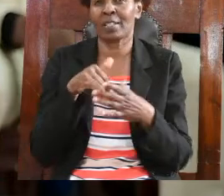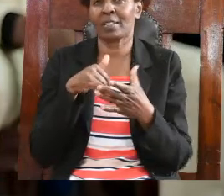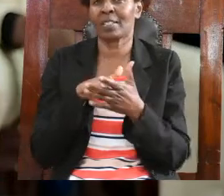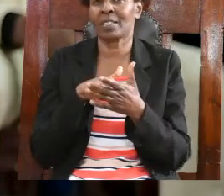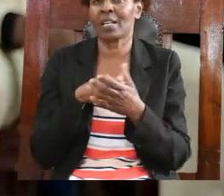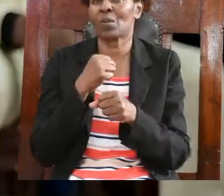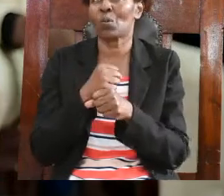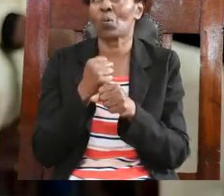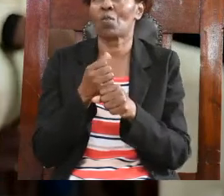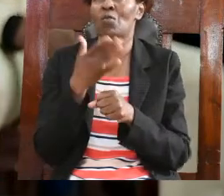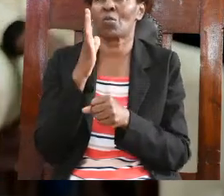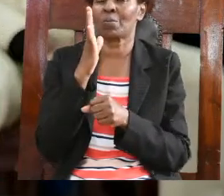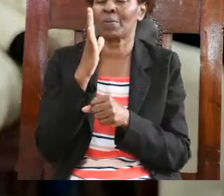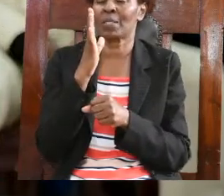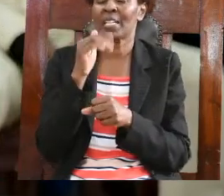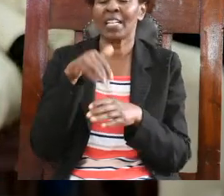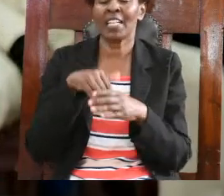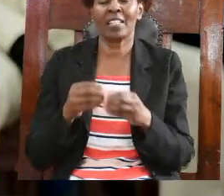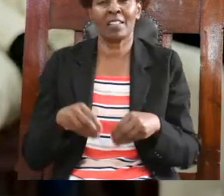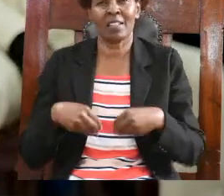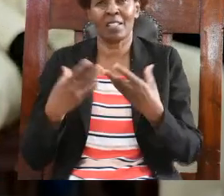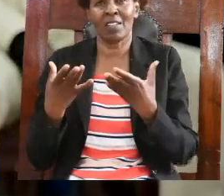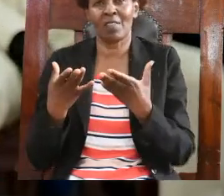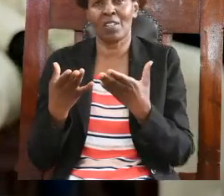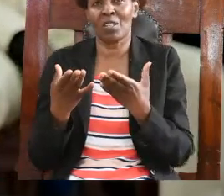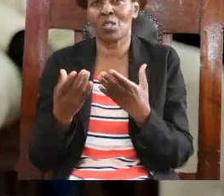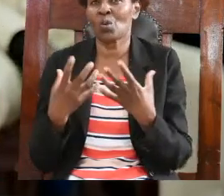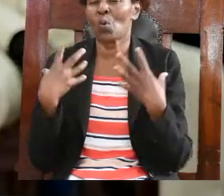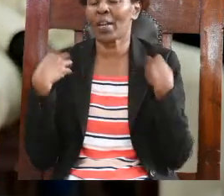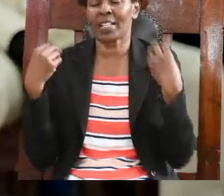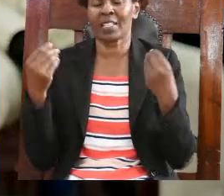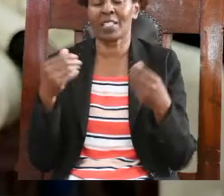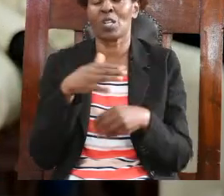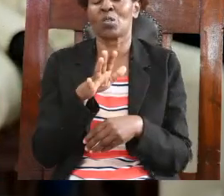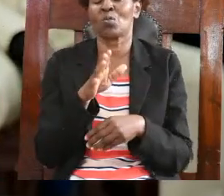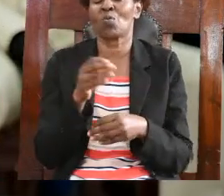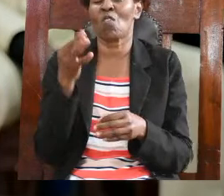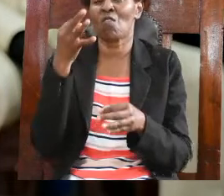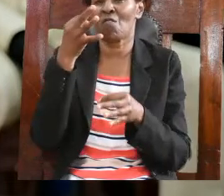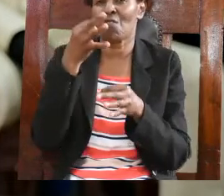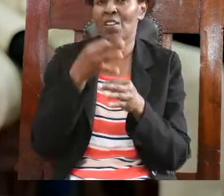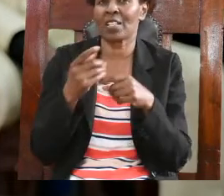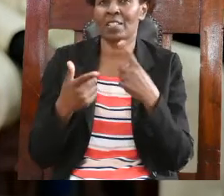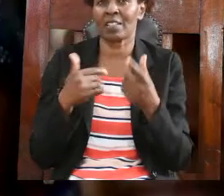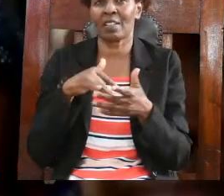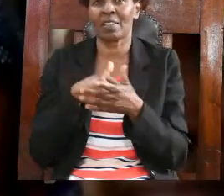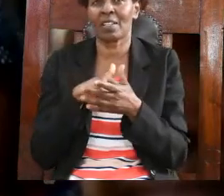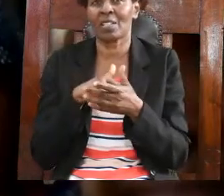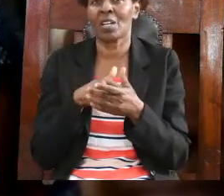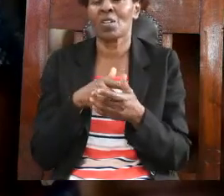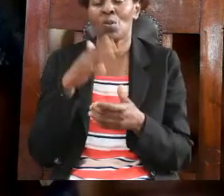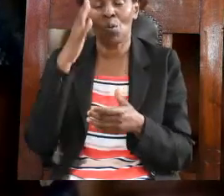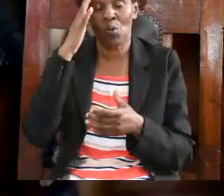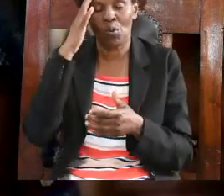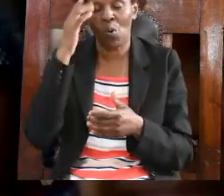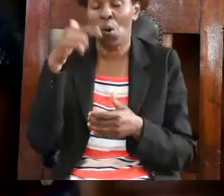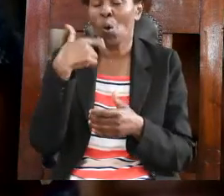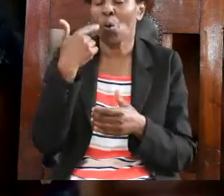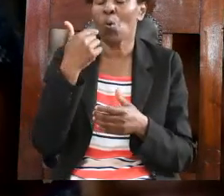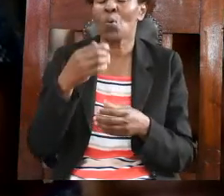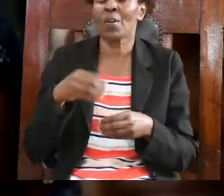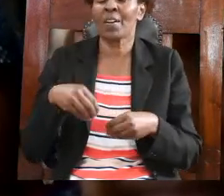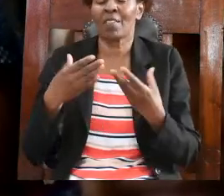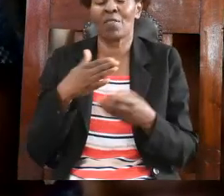sababu katika kutoa tuna exercise imani yetu, tukisema ya kwamba tunajua yule ambaye amenipa